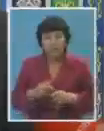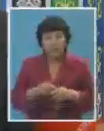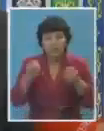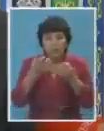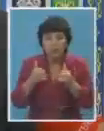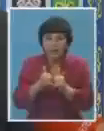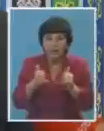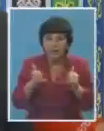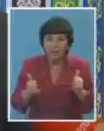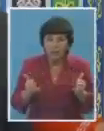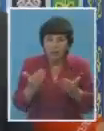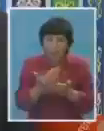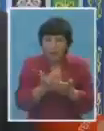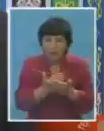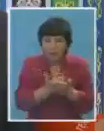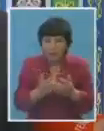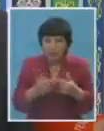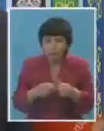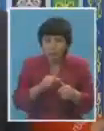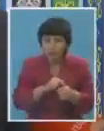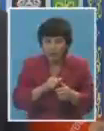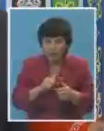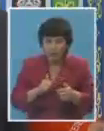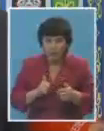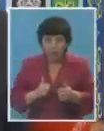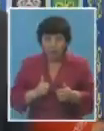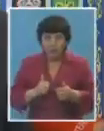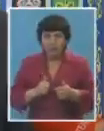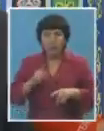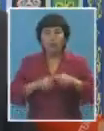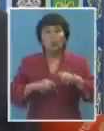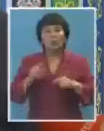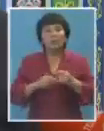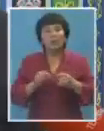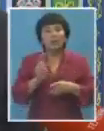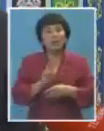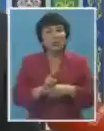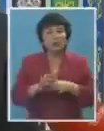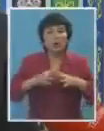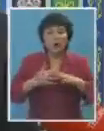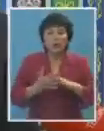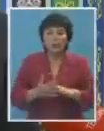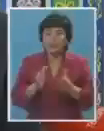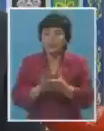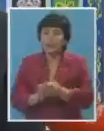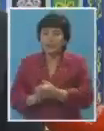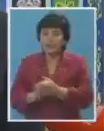рухани жаңғырудың бағдарламасы бойынша өздері өзі туған жерге келіп, ауылыменен